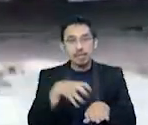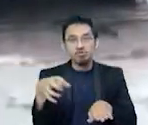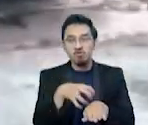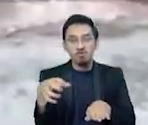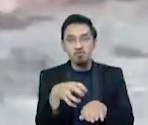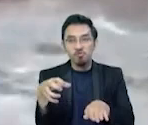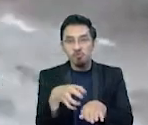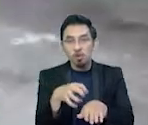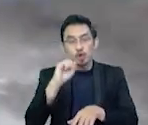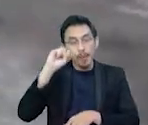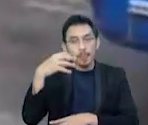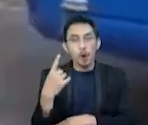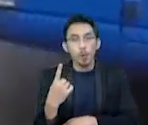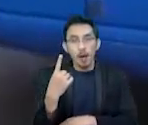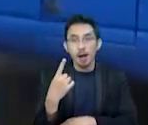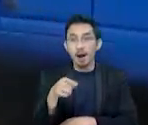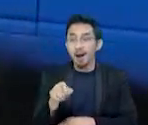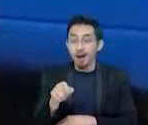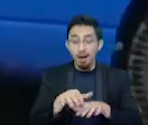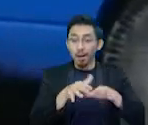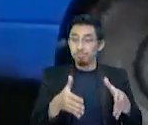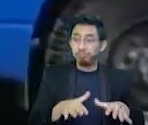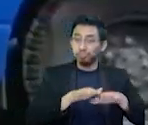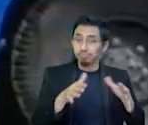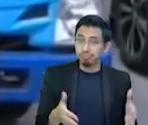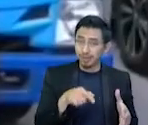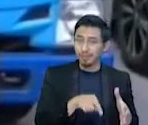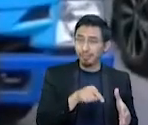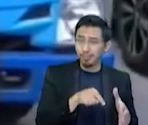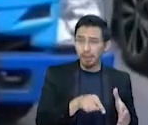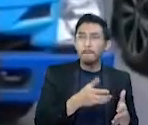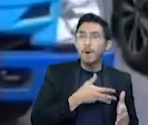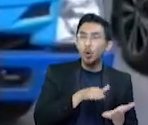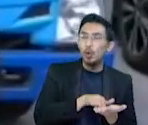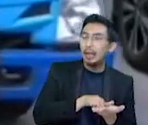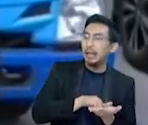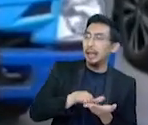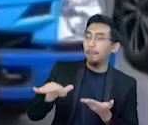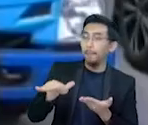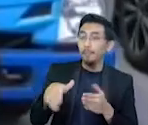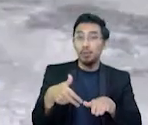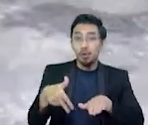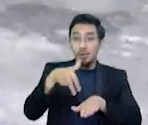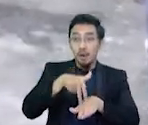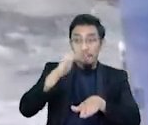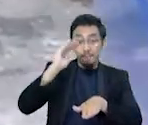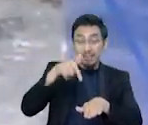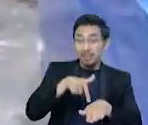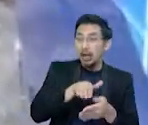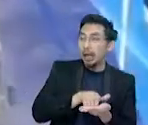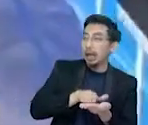minyak goreng dalam puluhan kardus ini akan dikirim oleh TM Boru Manurung dengan menggunakan bus pmh untuk kerabatnya di Pekanbaru